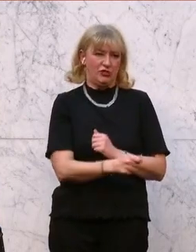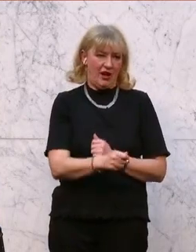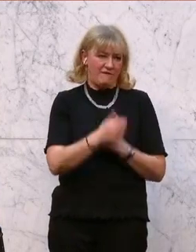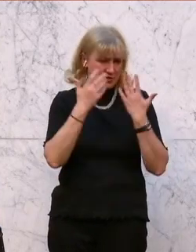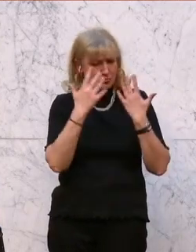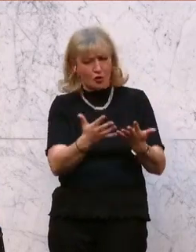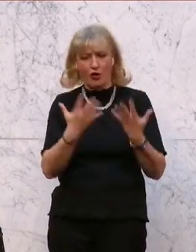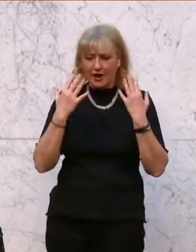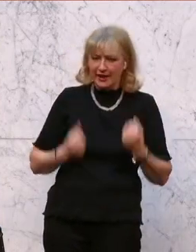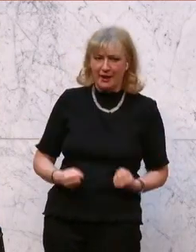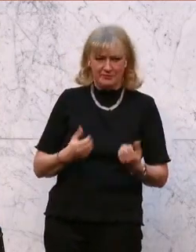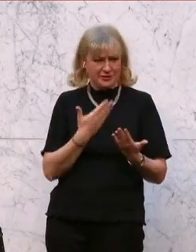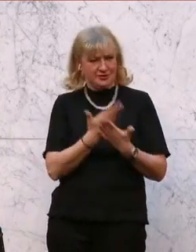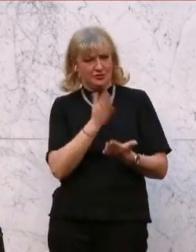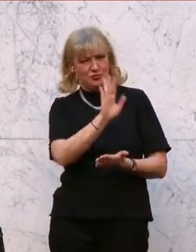Politik.